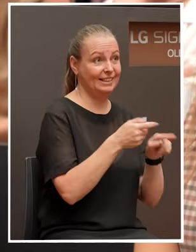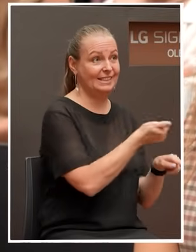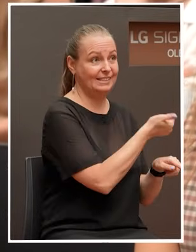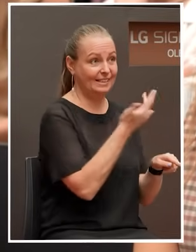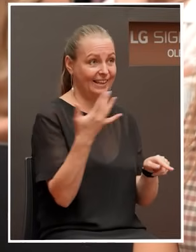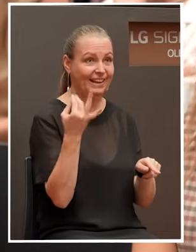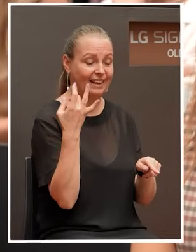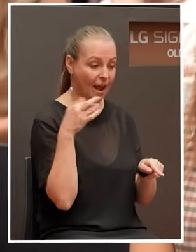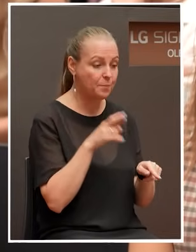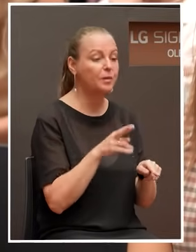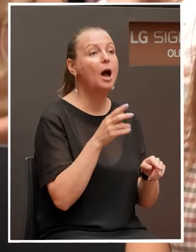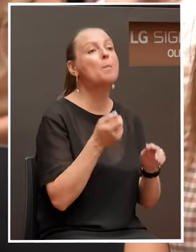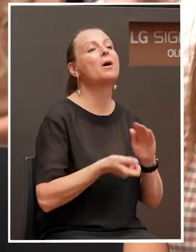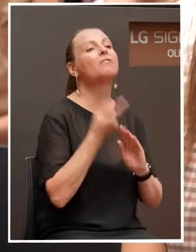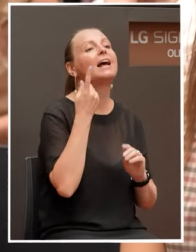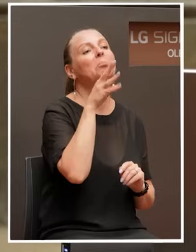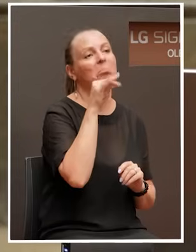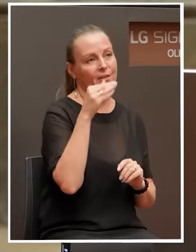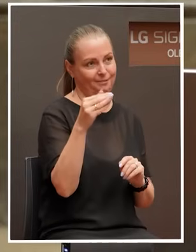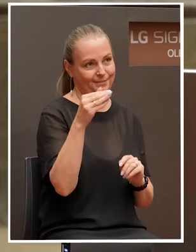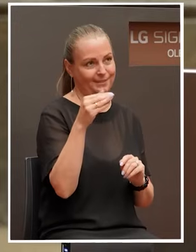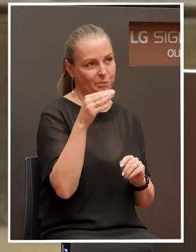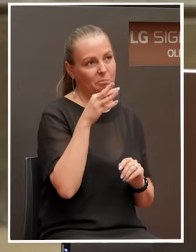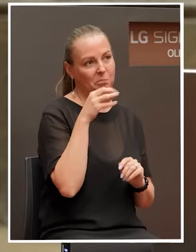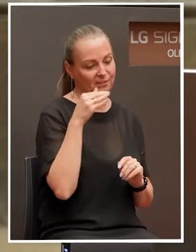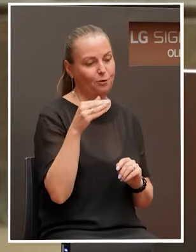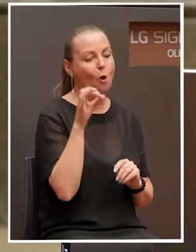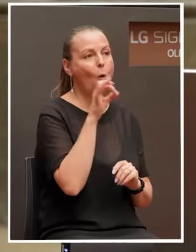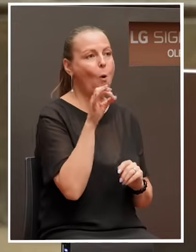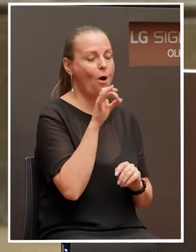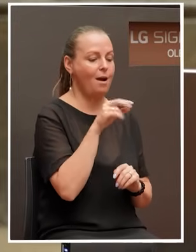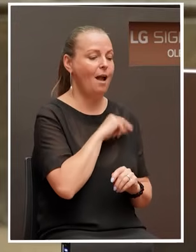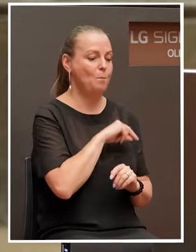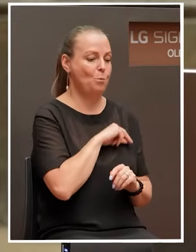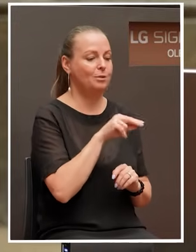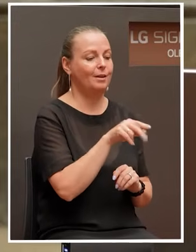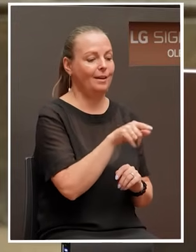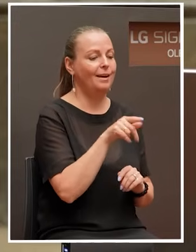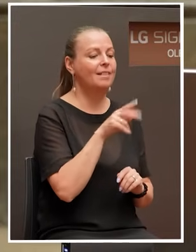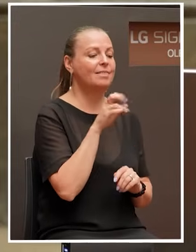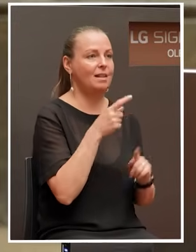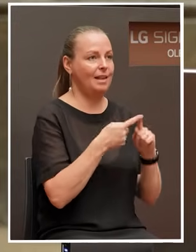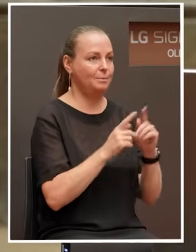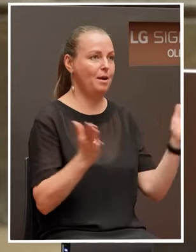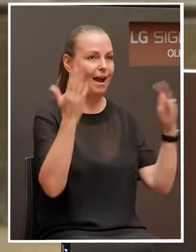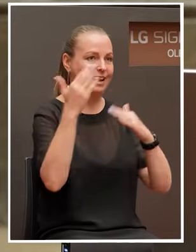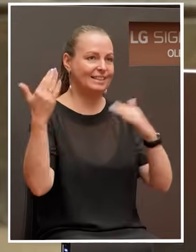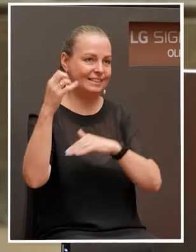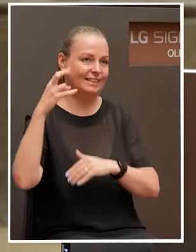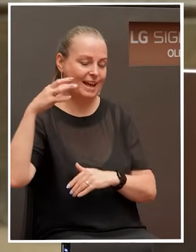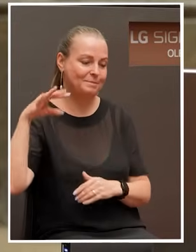начинает формироваться мифология работы над подобного рода произведениями, о которых я